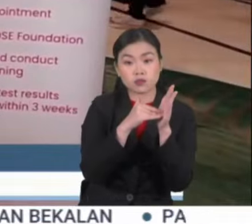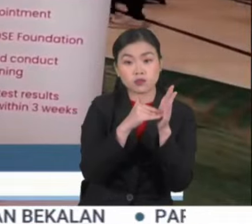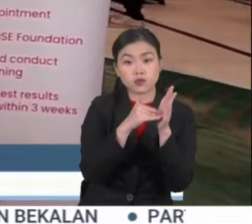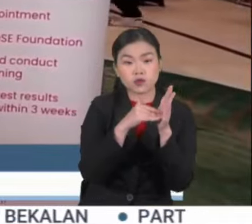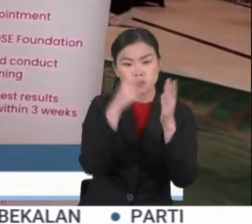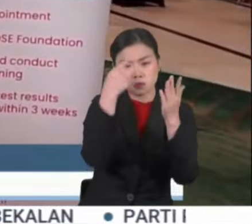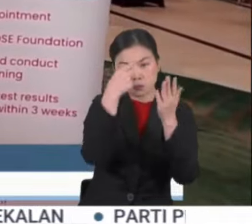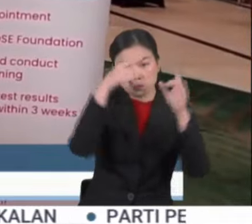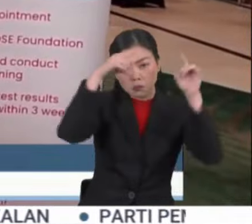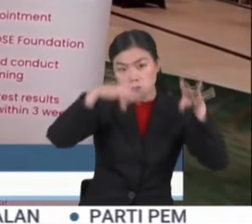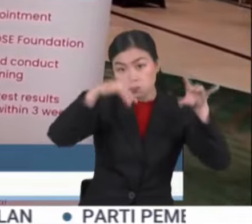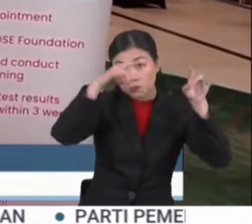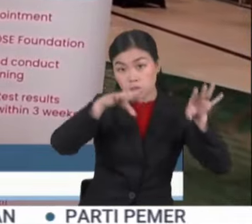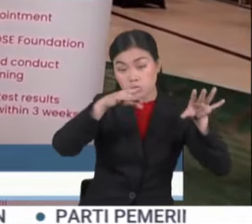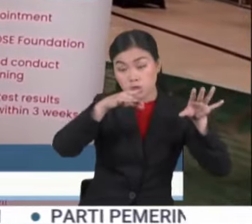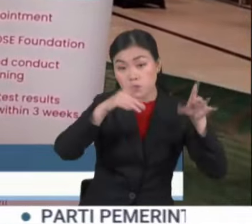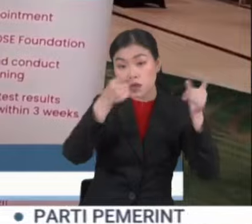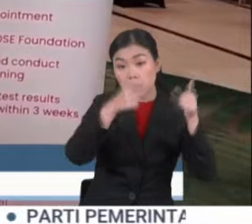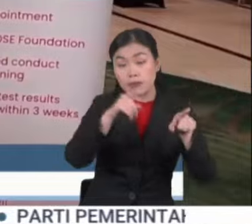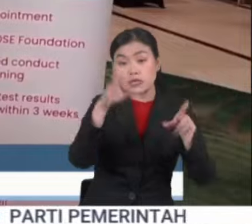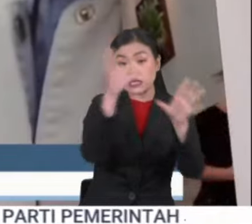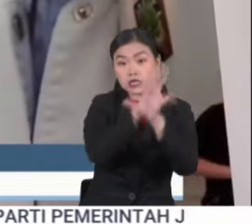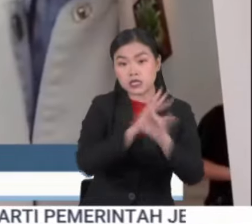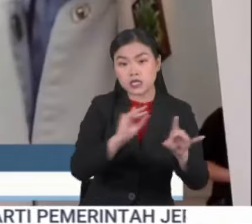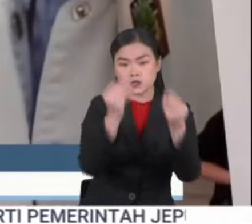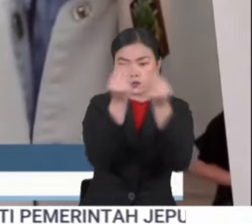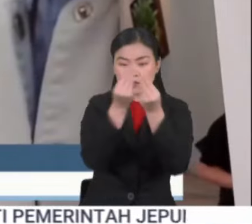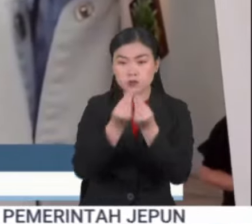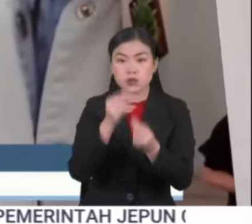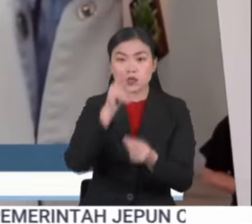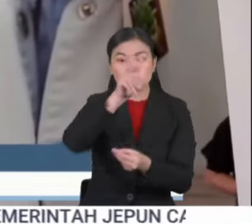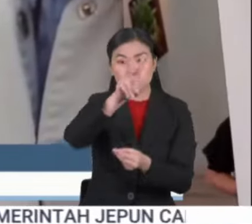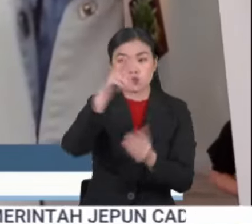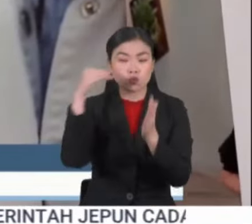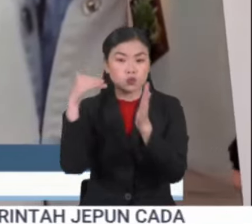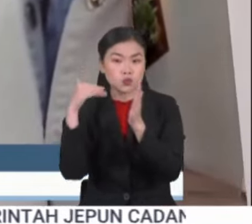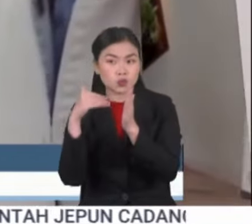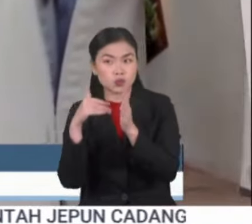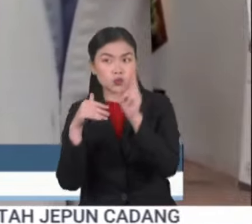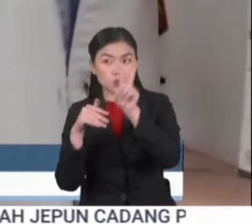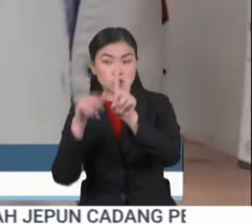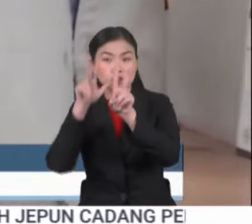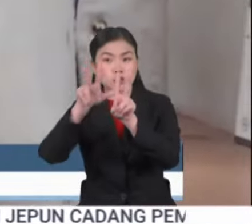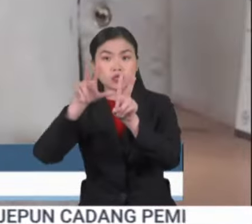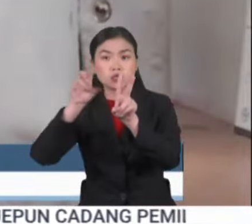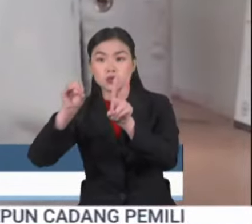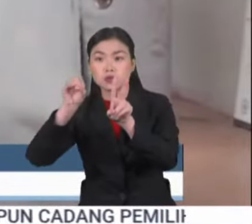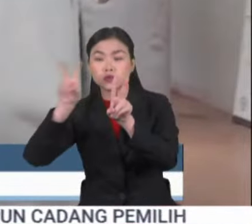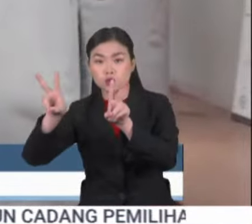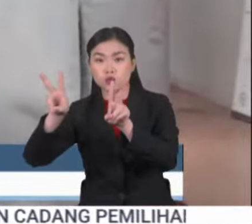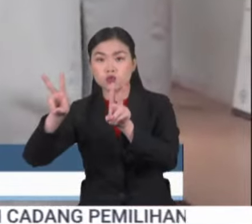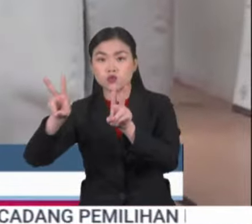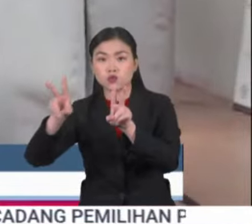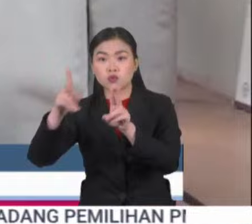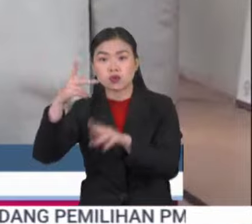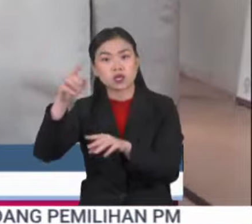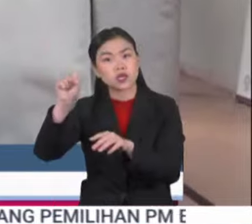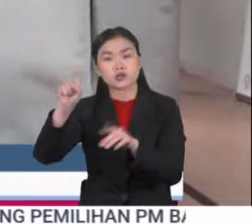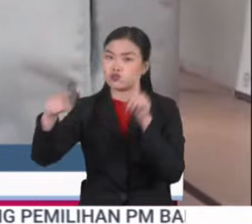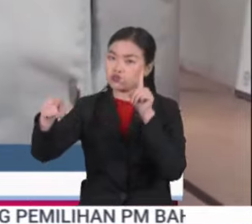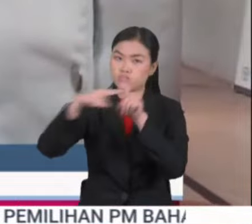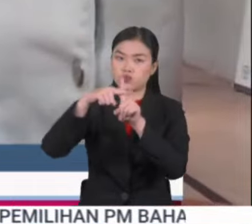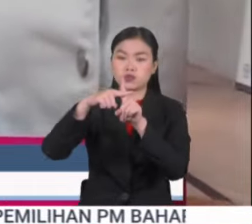31,728 saringan yang dilakukan di Sarawak, sejumlah 2,132 kes positif HPV telah